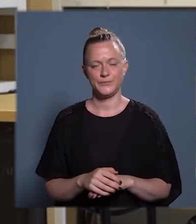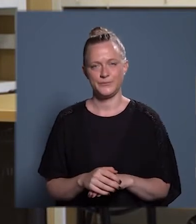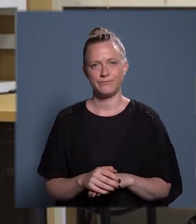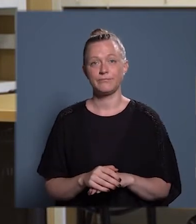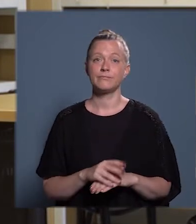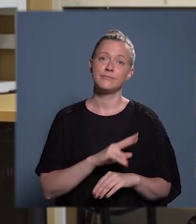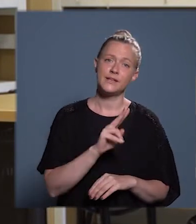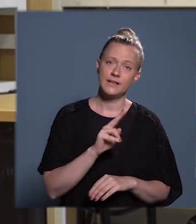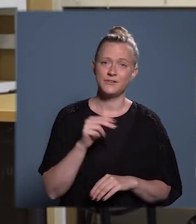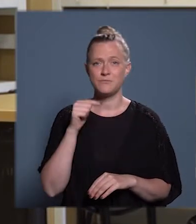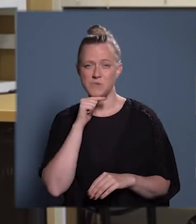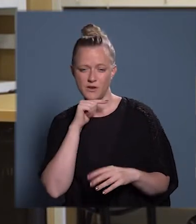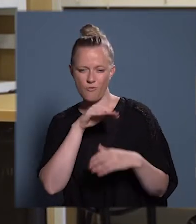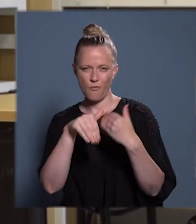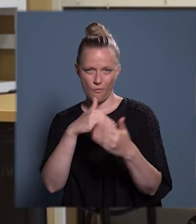és a piros